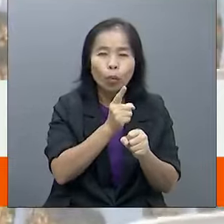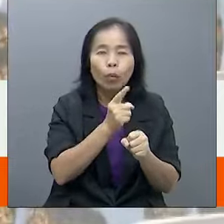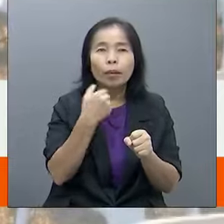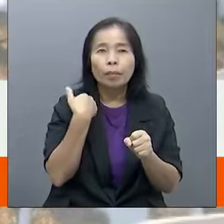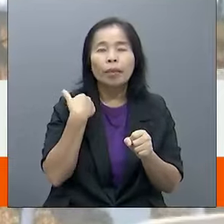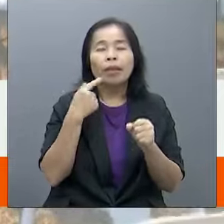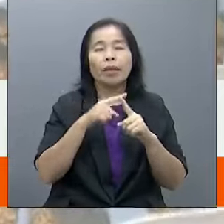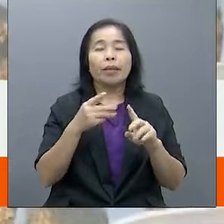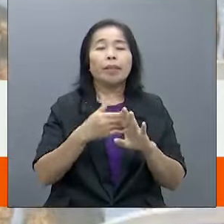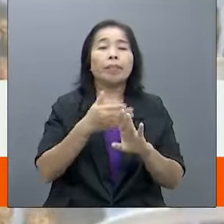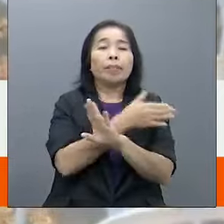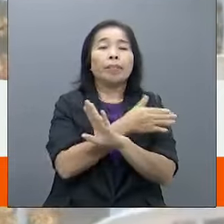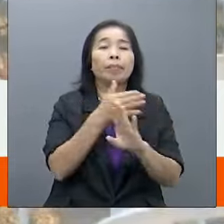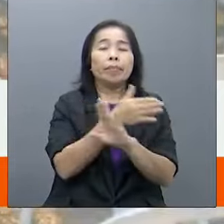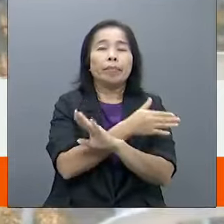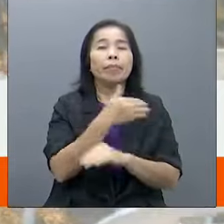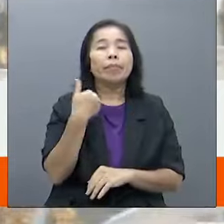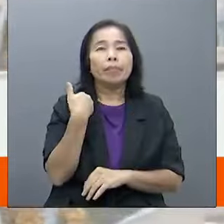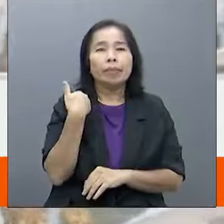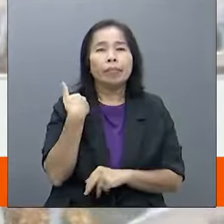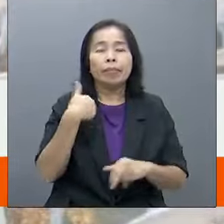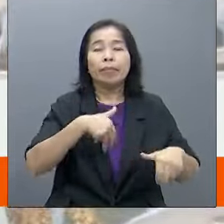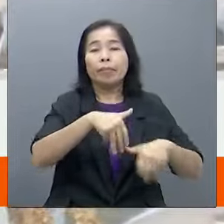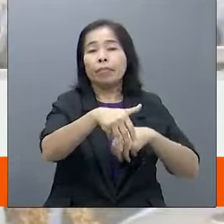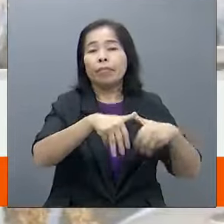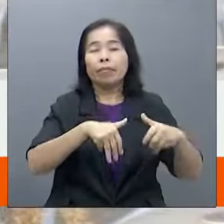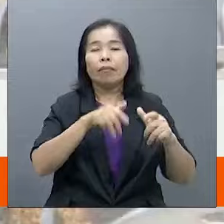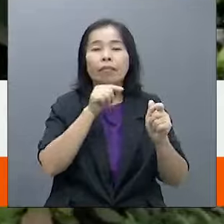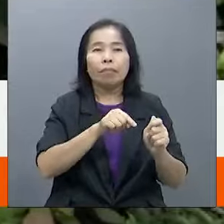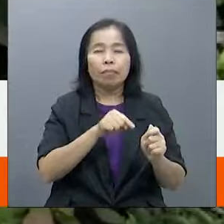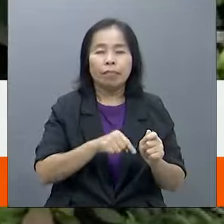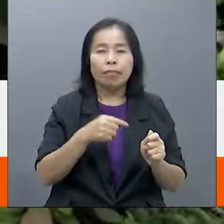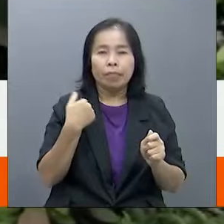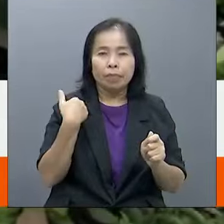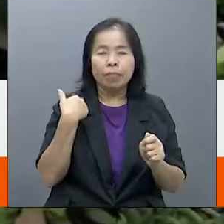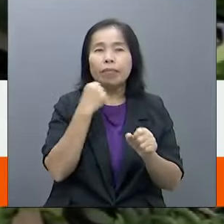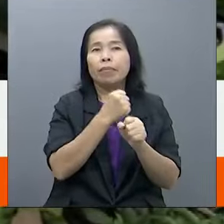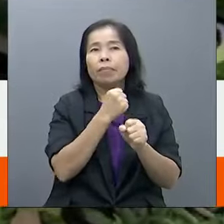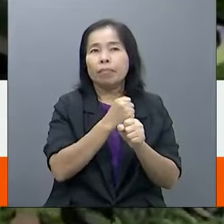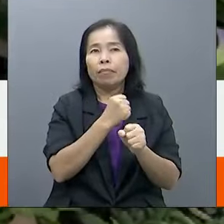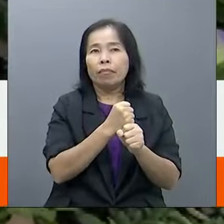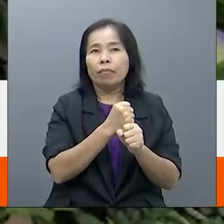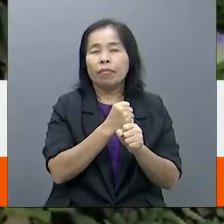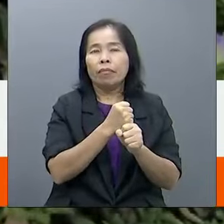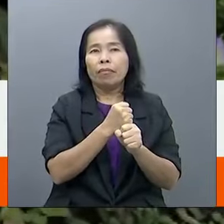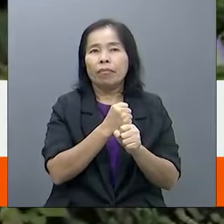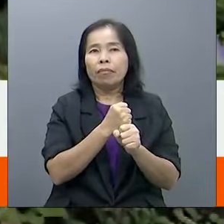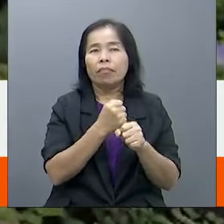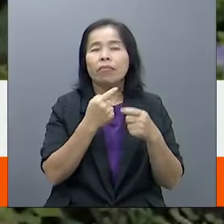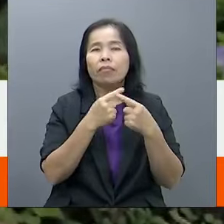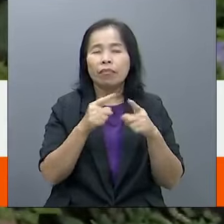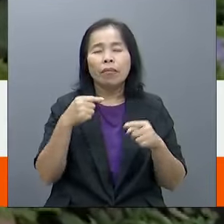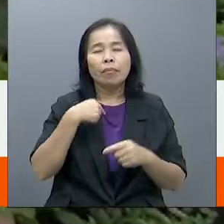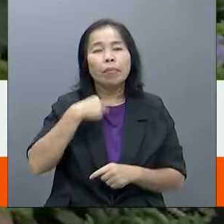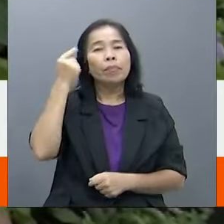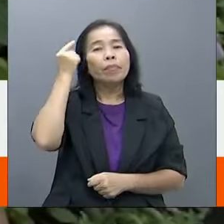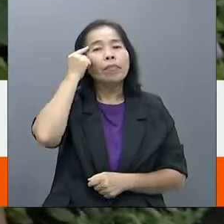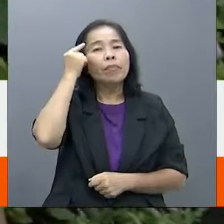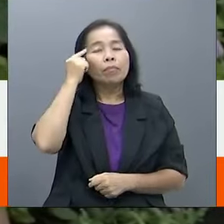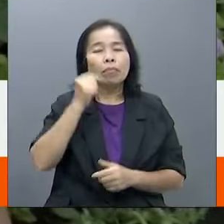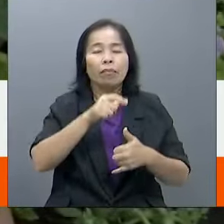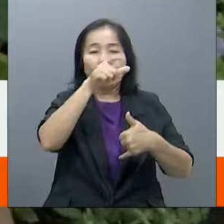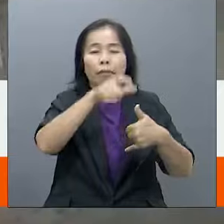านมาเนี่ยคนในพื้นที่มักจะยึดติดกับคนที่มีลักษณะของการทำงานดูแลประชาชนอย่างใกล้ชิดเนาะซึ่งผมคิดว่าคาแรคเตอร์แบบนี้อาจ